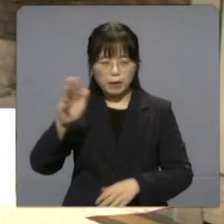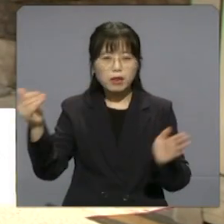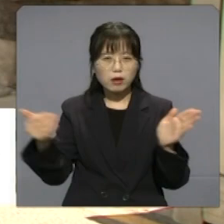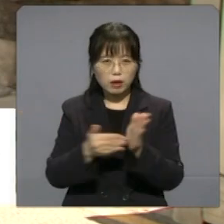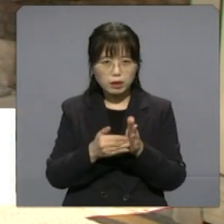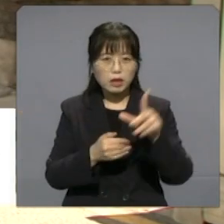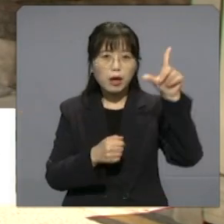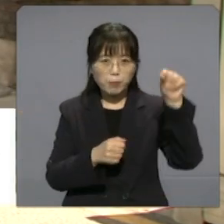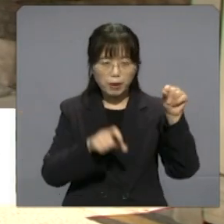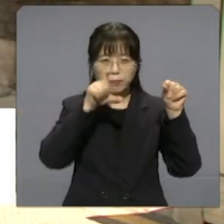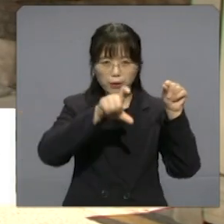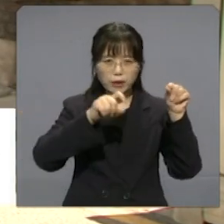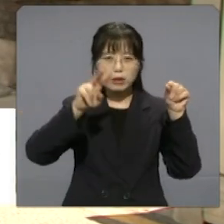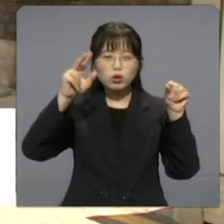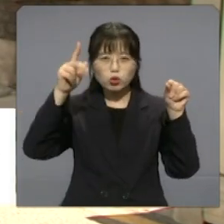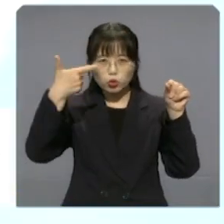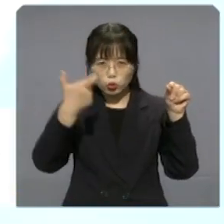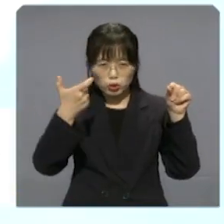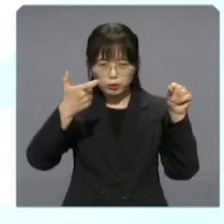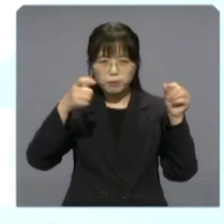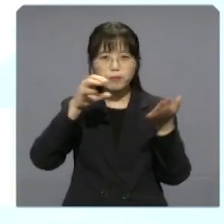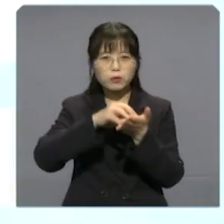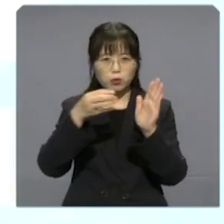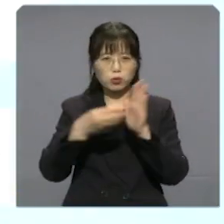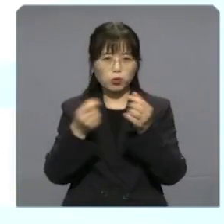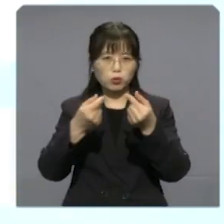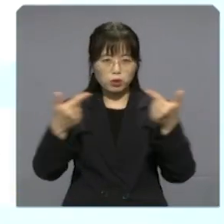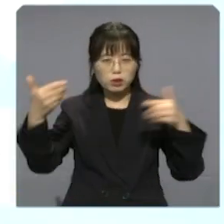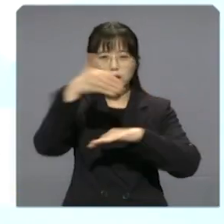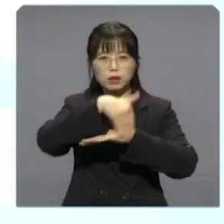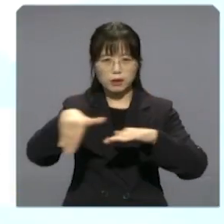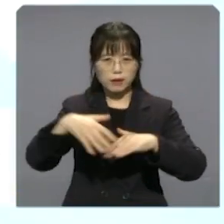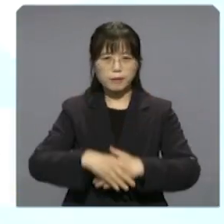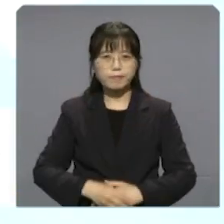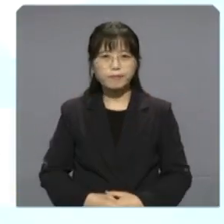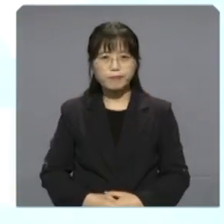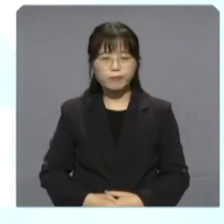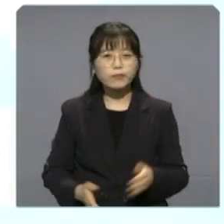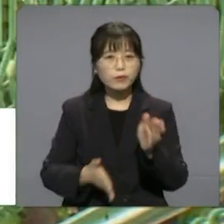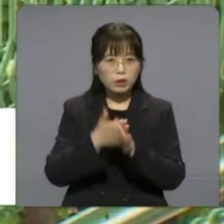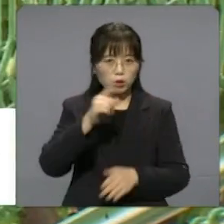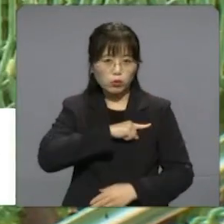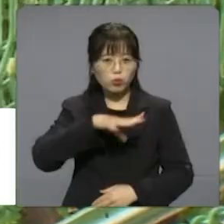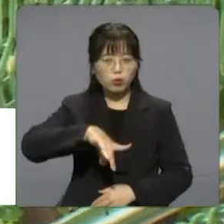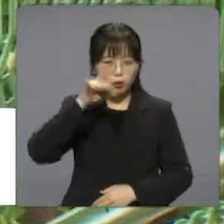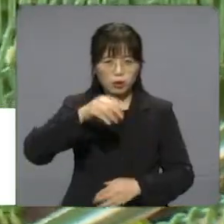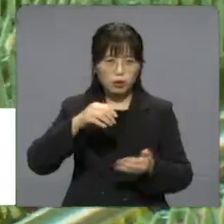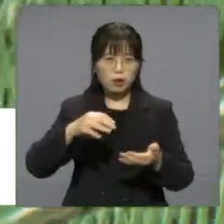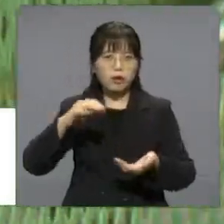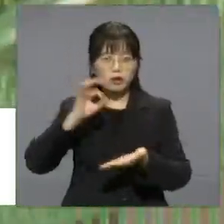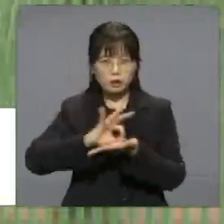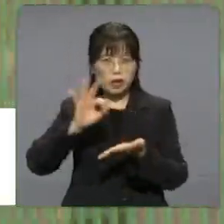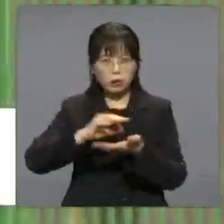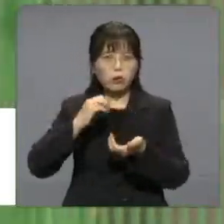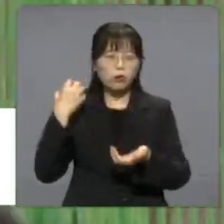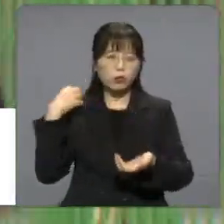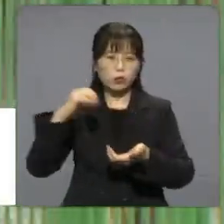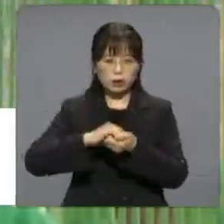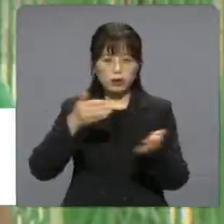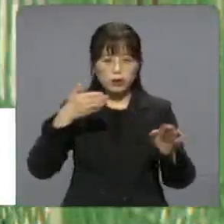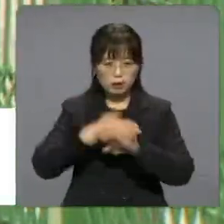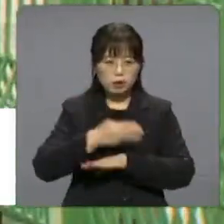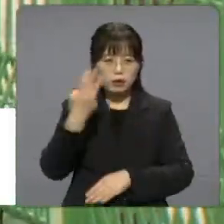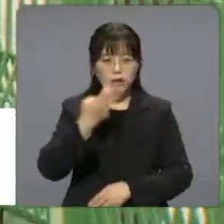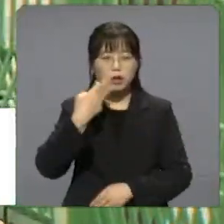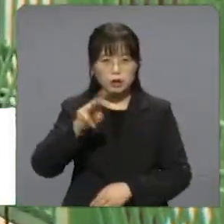2028년까지 1만 명당 67대 수준으로 늘릴 목표입니다. 시는 우선적으로 내구 연안이 지난 2013년